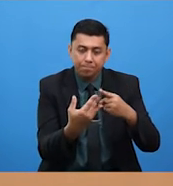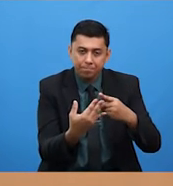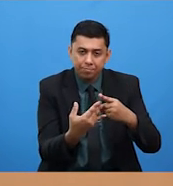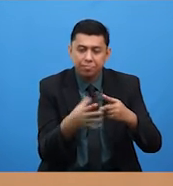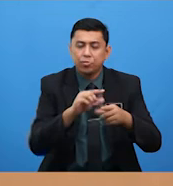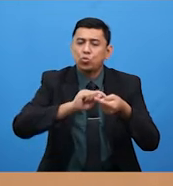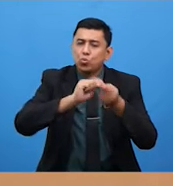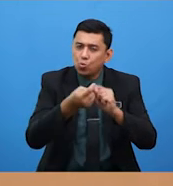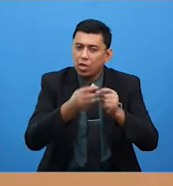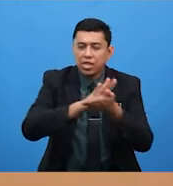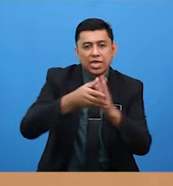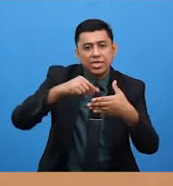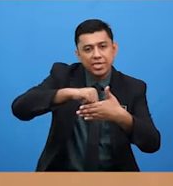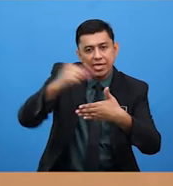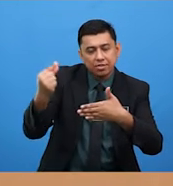bertukar menjadi gas.